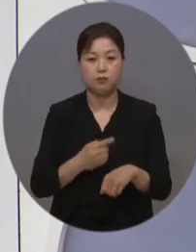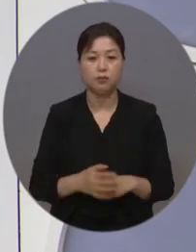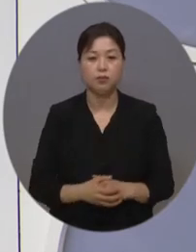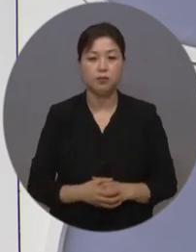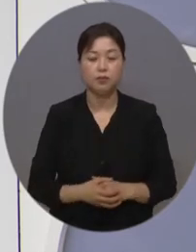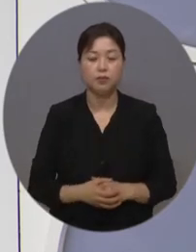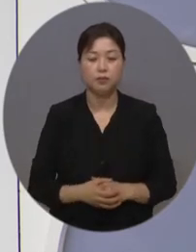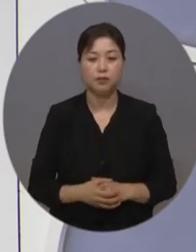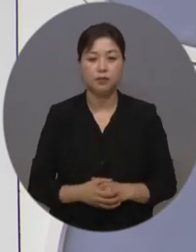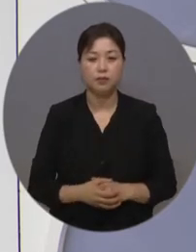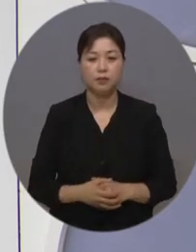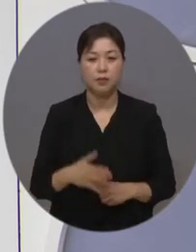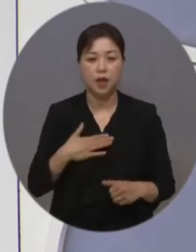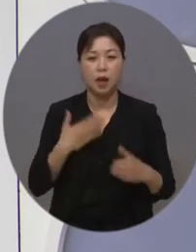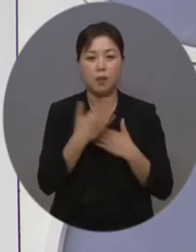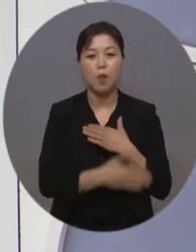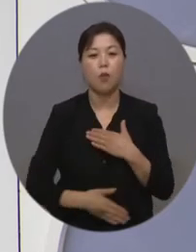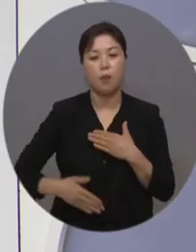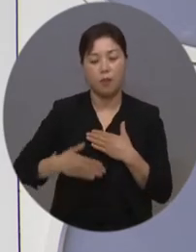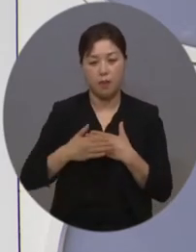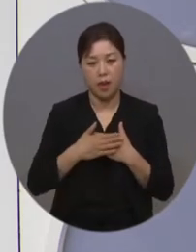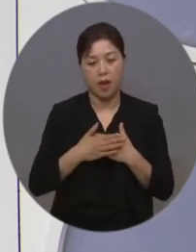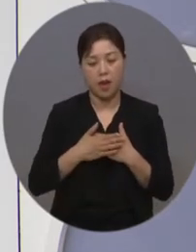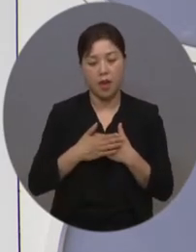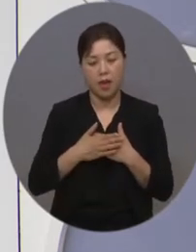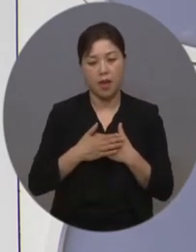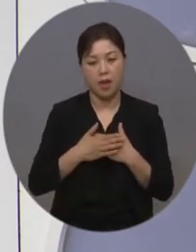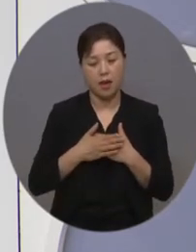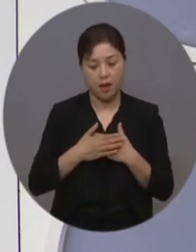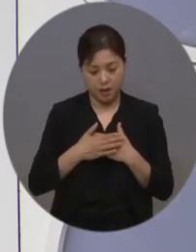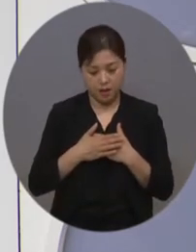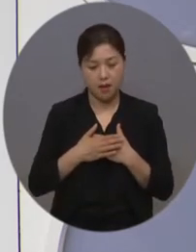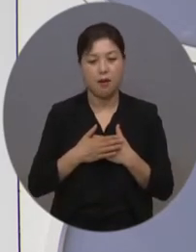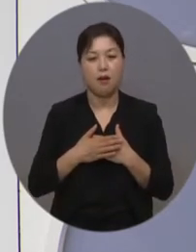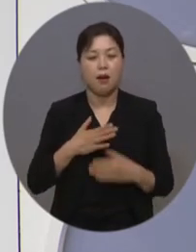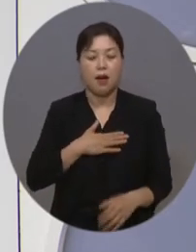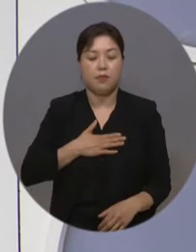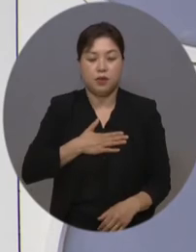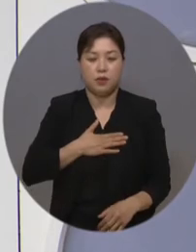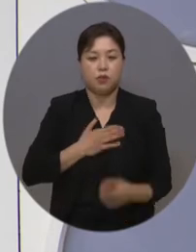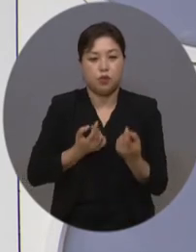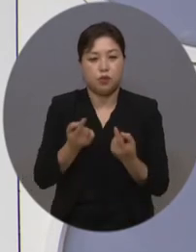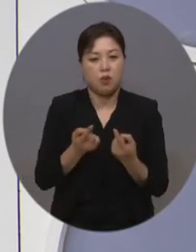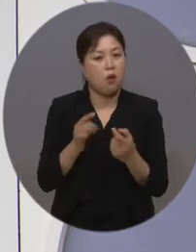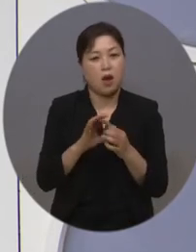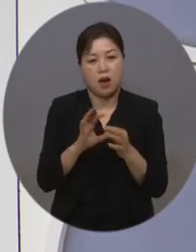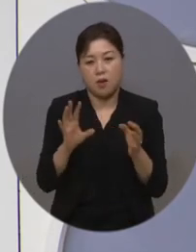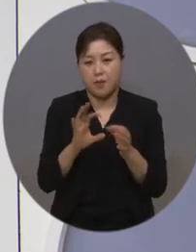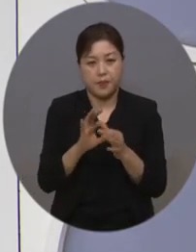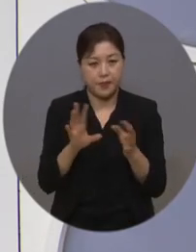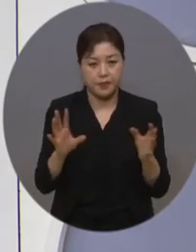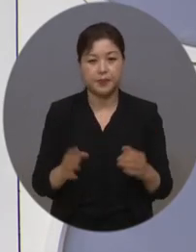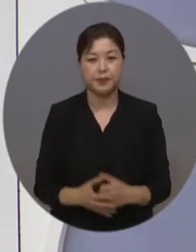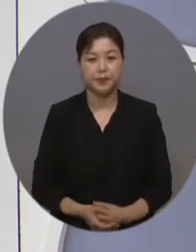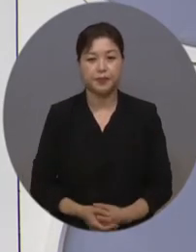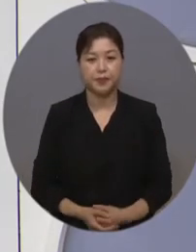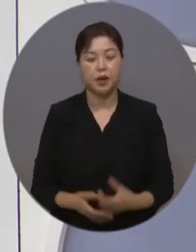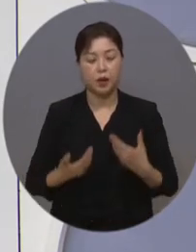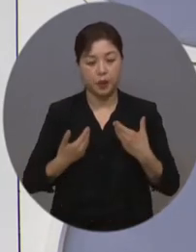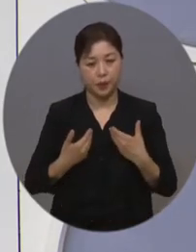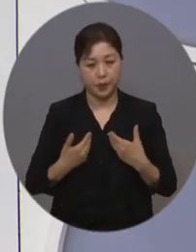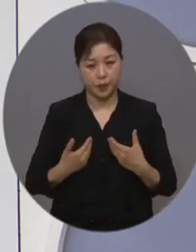그거는 이게 아무 관계가 없습니다. 우리 정서적인 조절하고는 명상하고는요. 명상